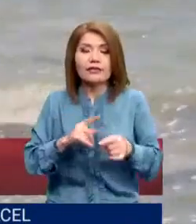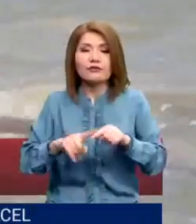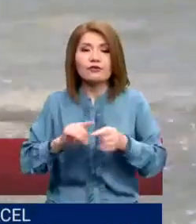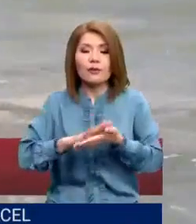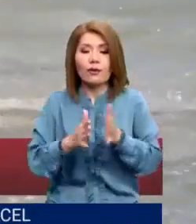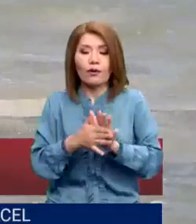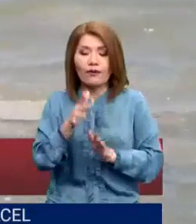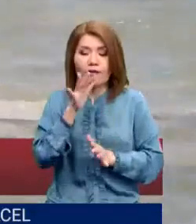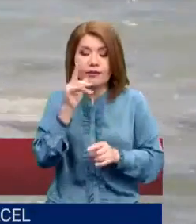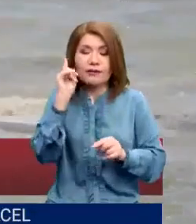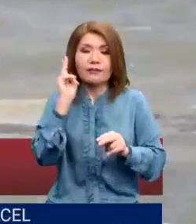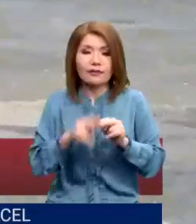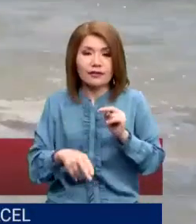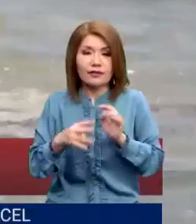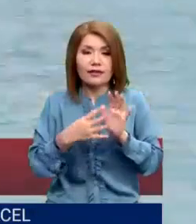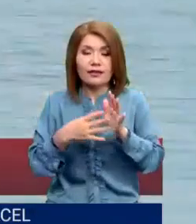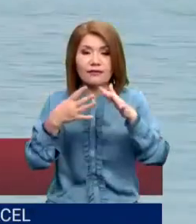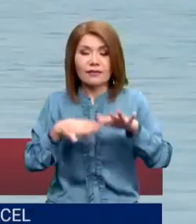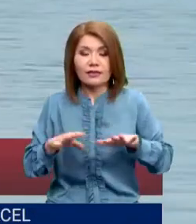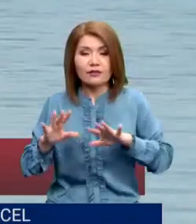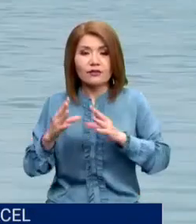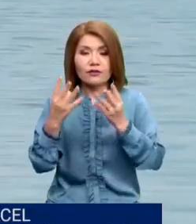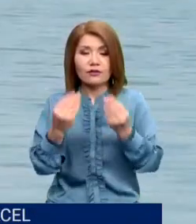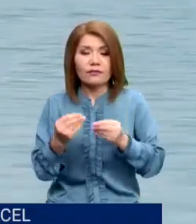жасалған келісімнің уақыты 9 күннен соң